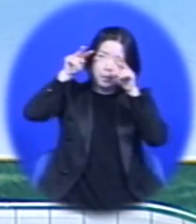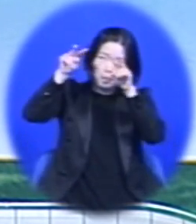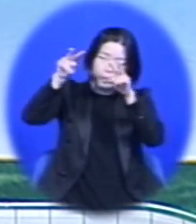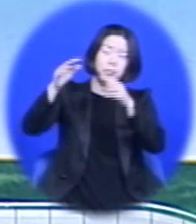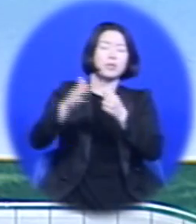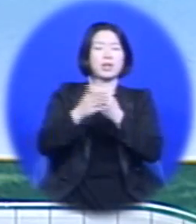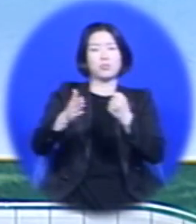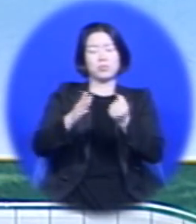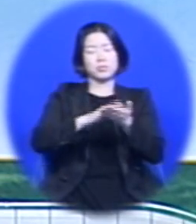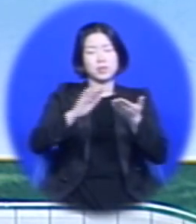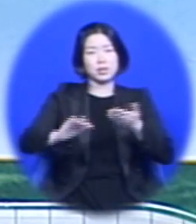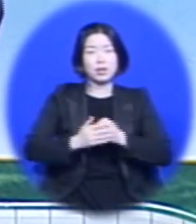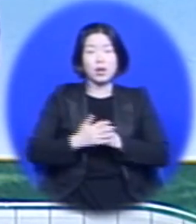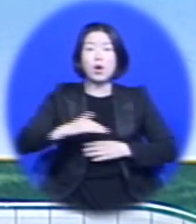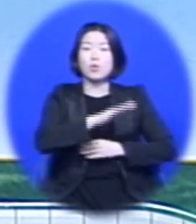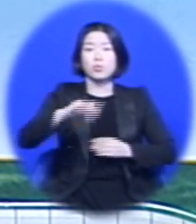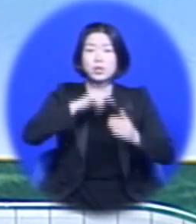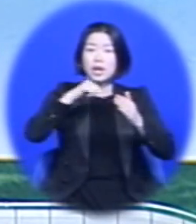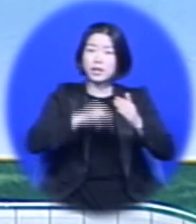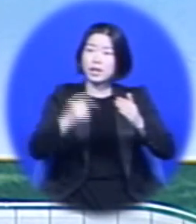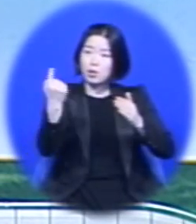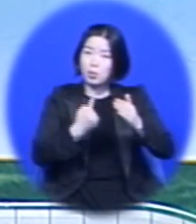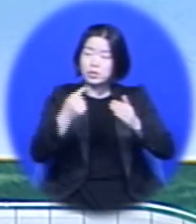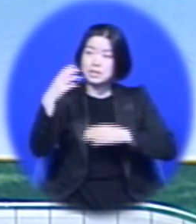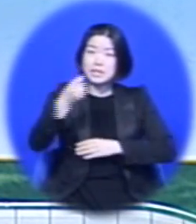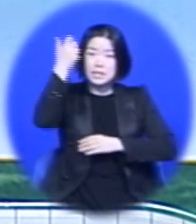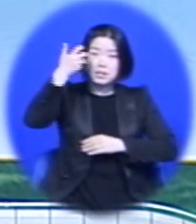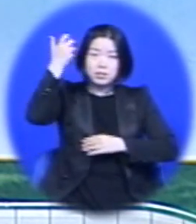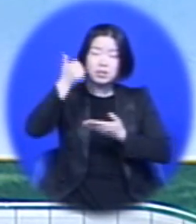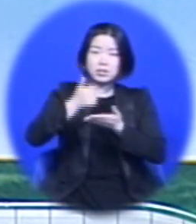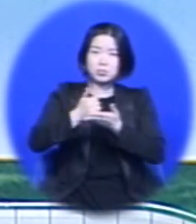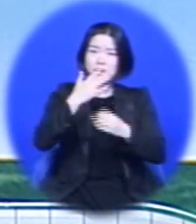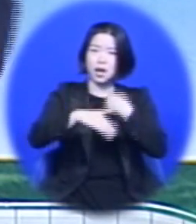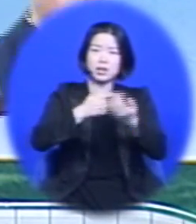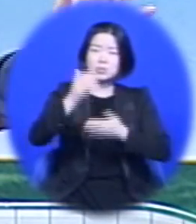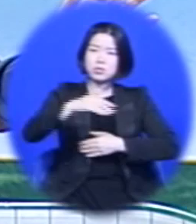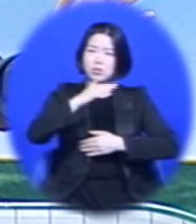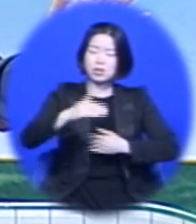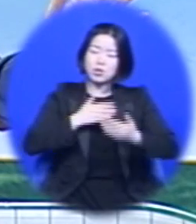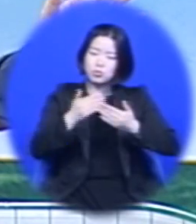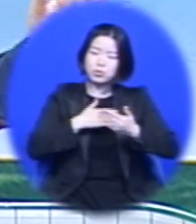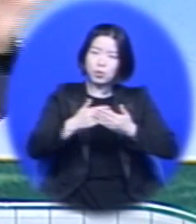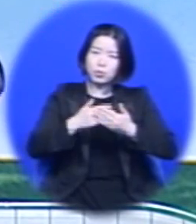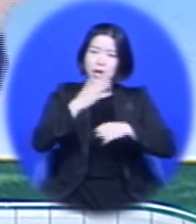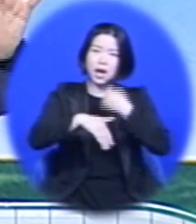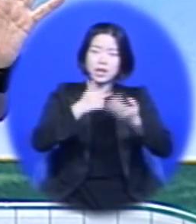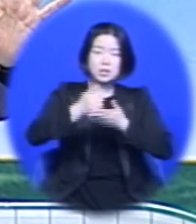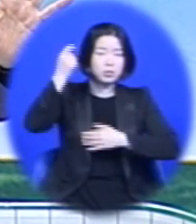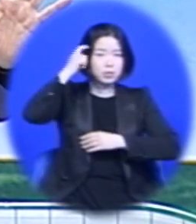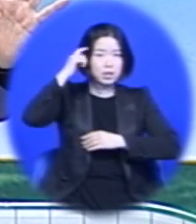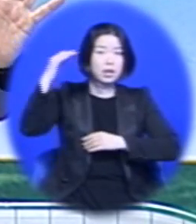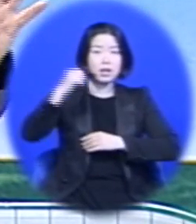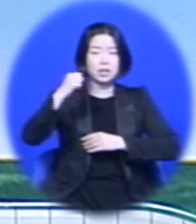그렇습니다. 우리 안에 오신 성령님은 하나님이 절대로 두려운 하나님으로 여기게 하시지